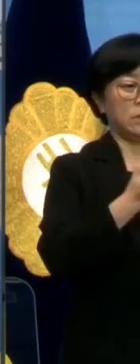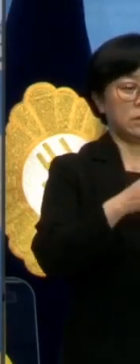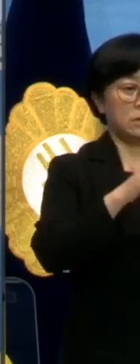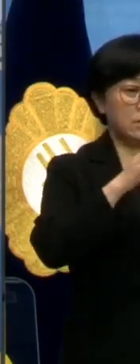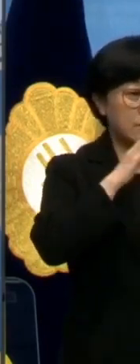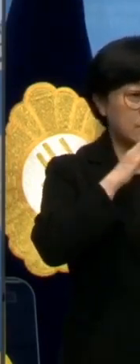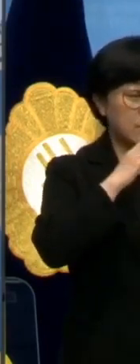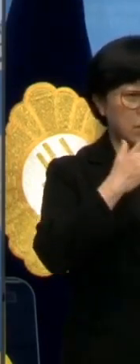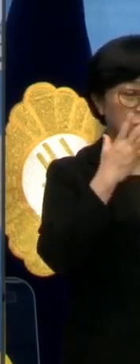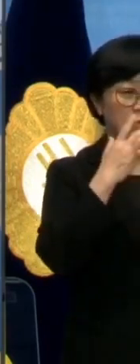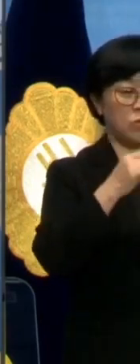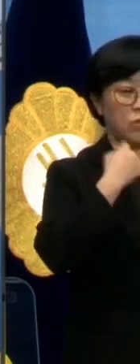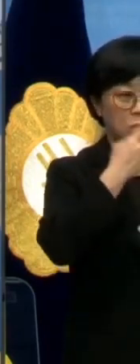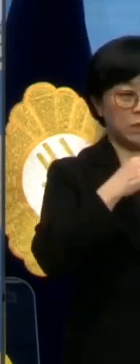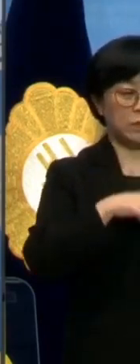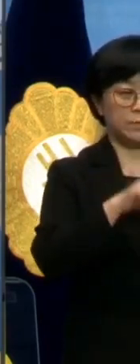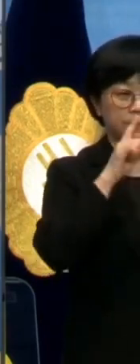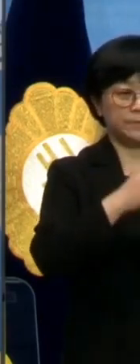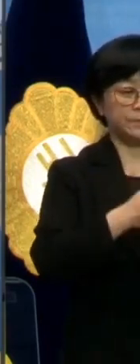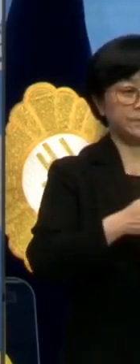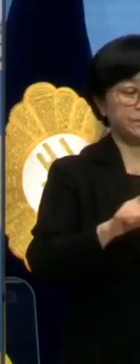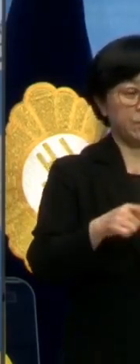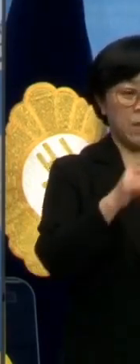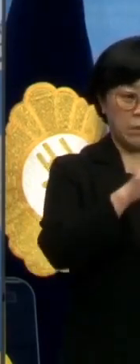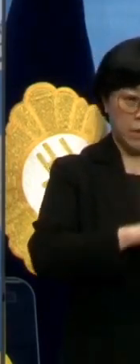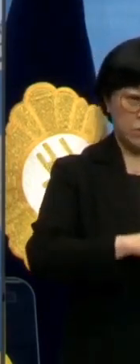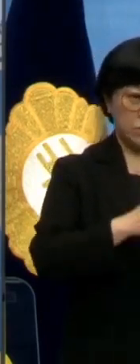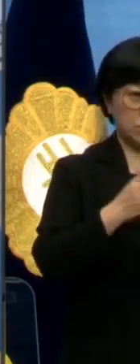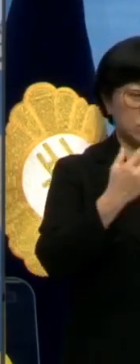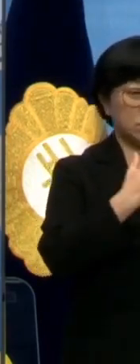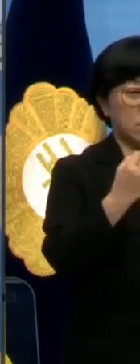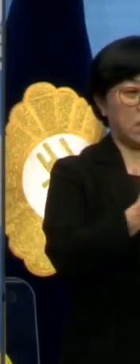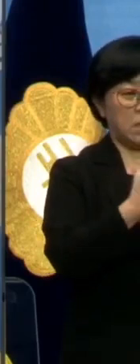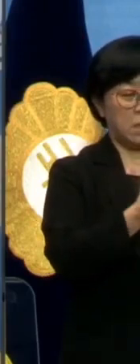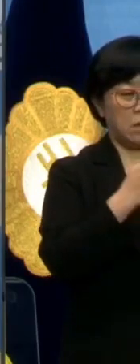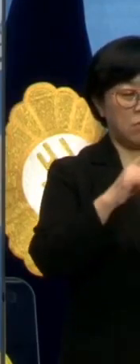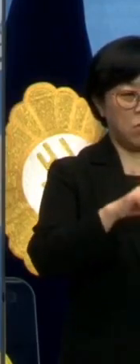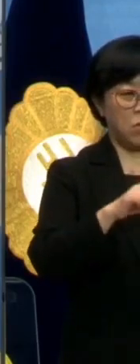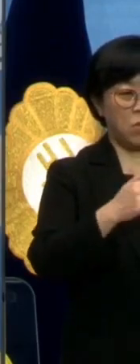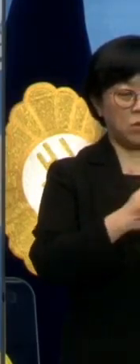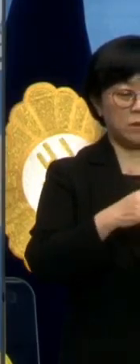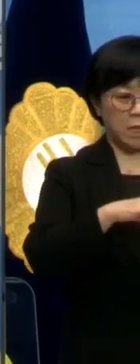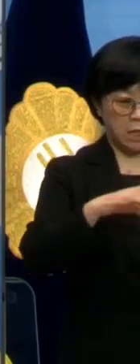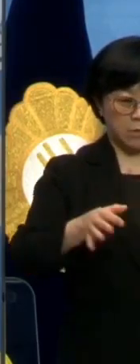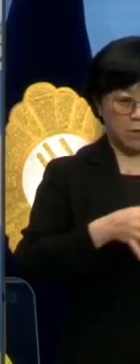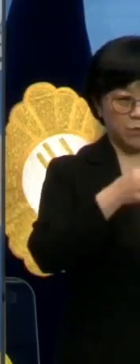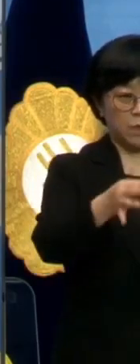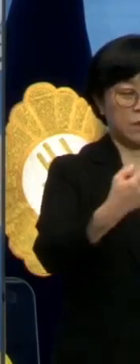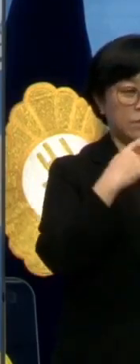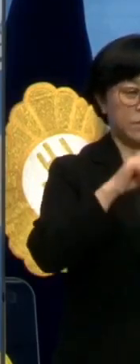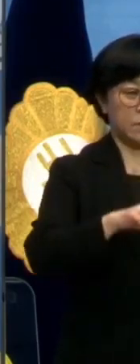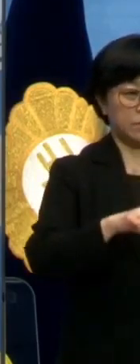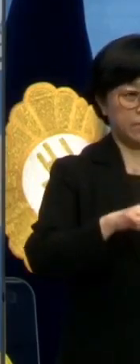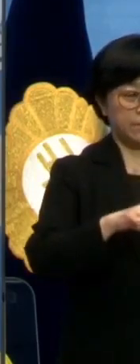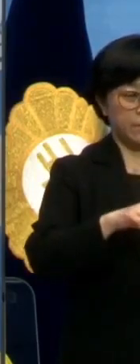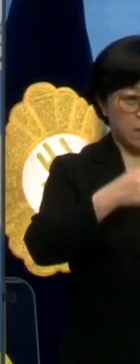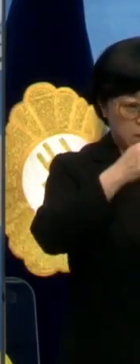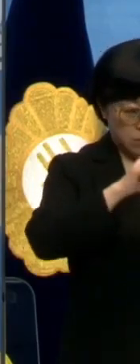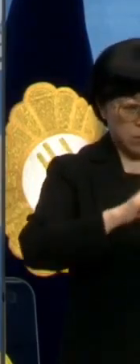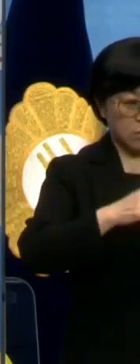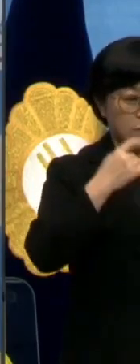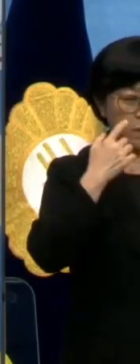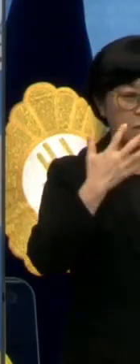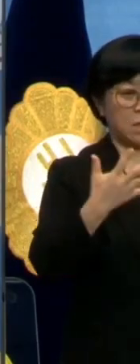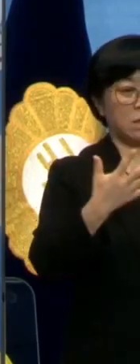당연한 논리일 것입니다. 매출액이나 세금 납부액 등 합리적인 세분화된